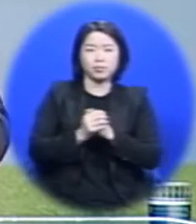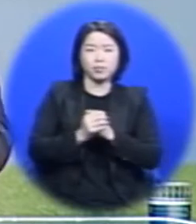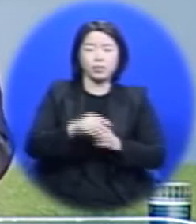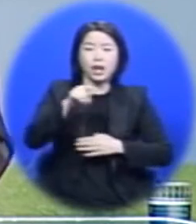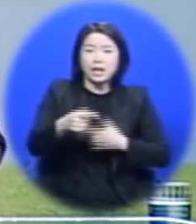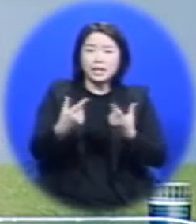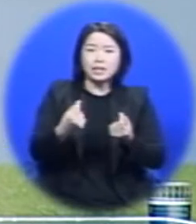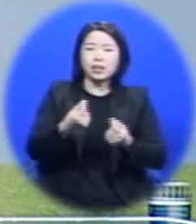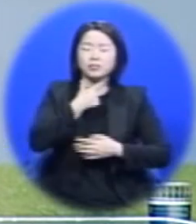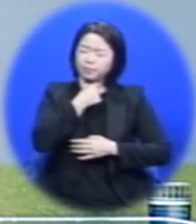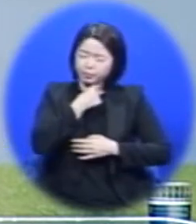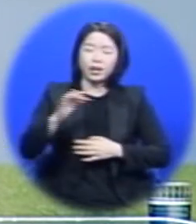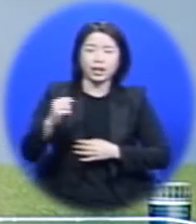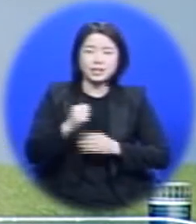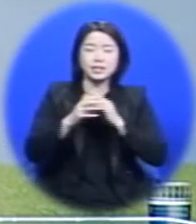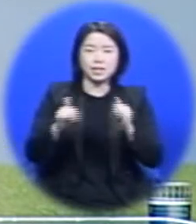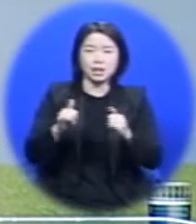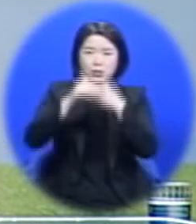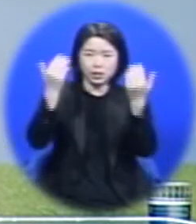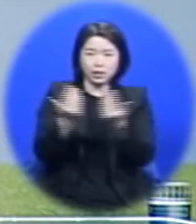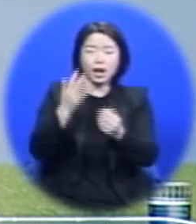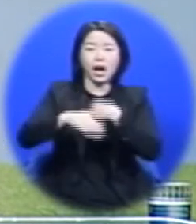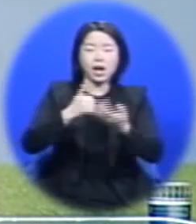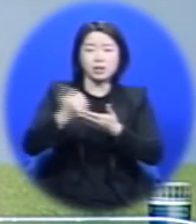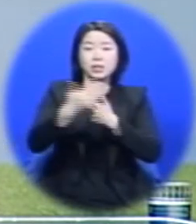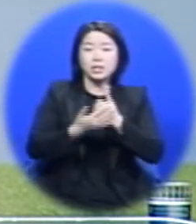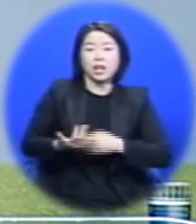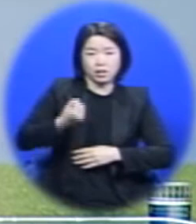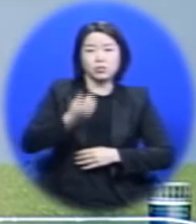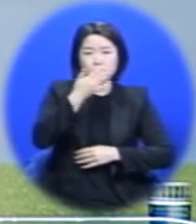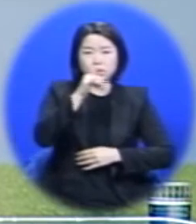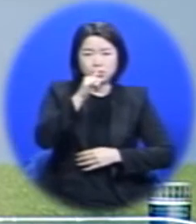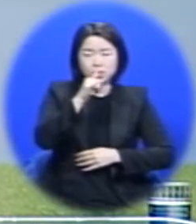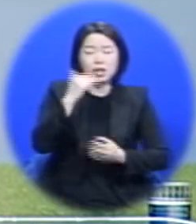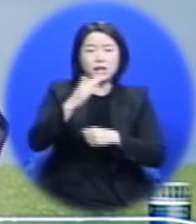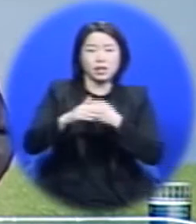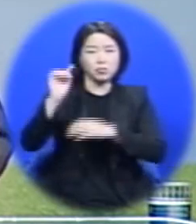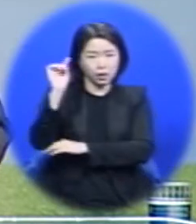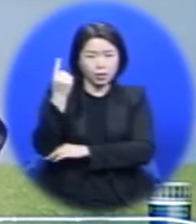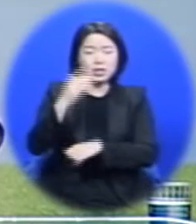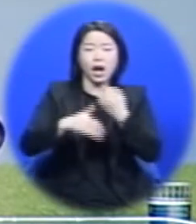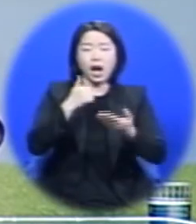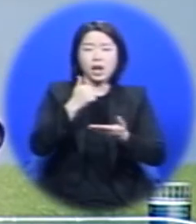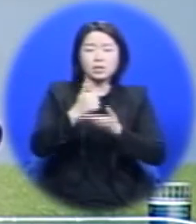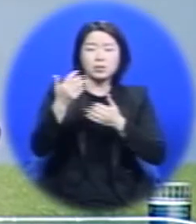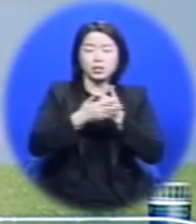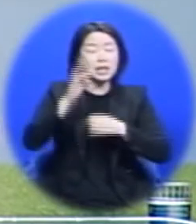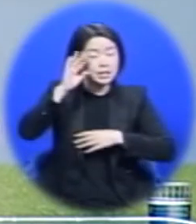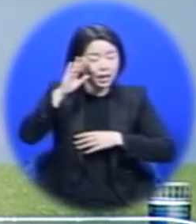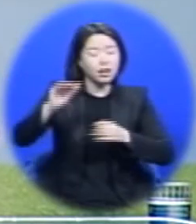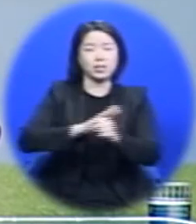이런 갈망을 가진 사람은 다 하나님의 은혜를 누립니다. 다윗은 하나님을 정말 사모하고